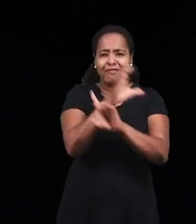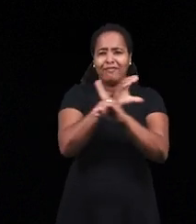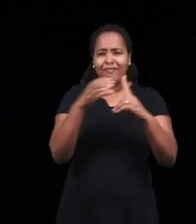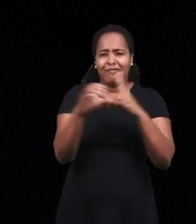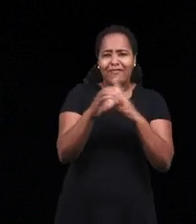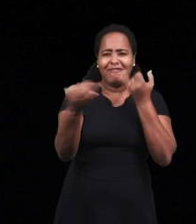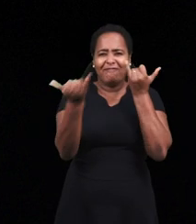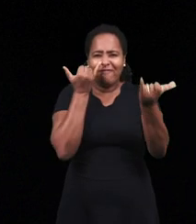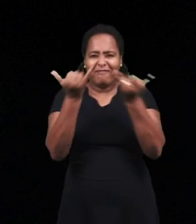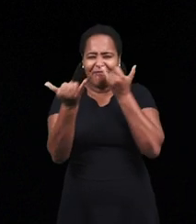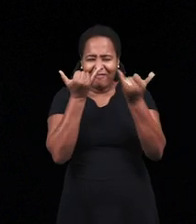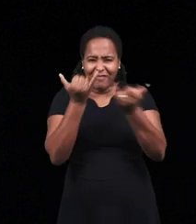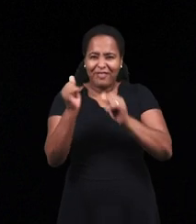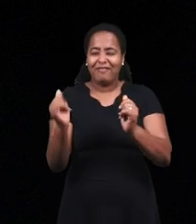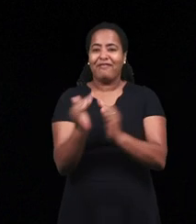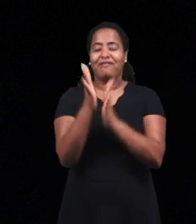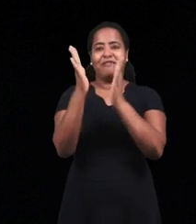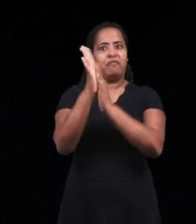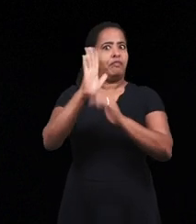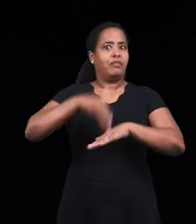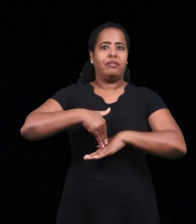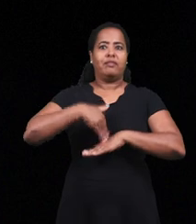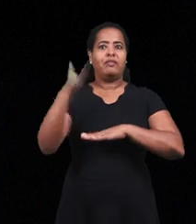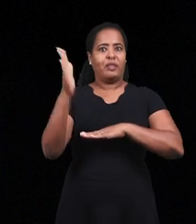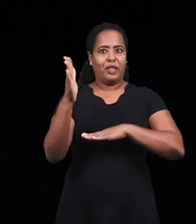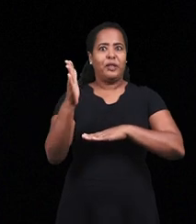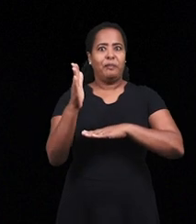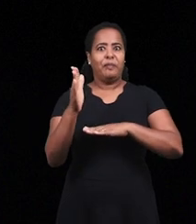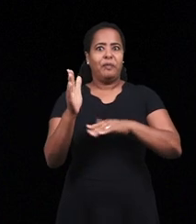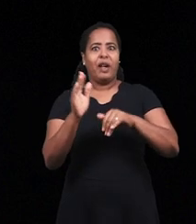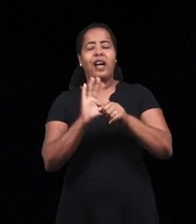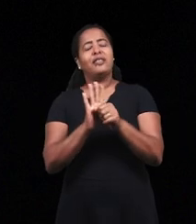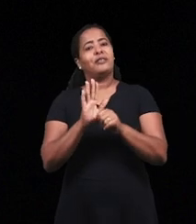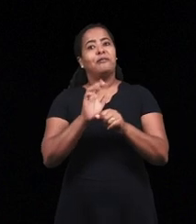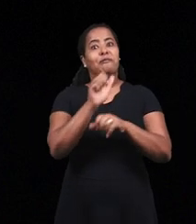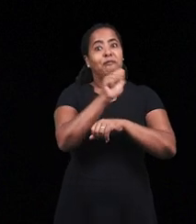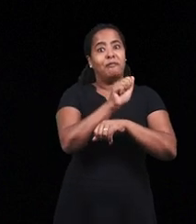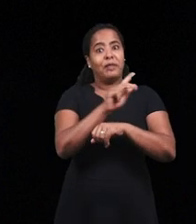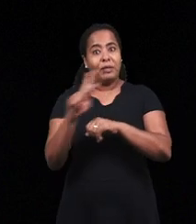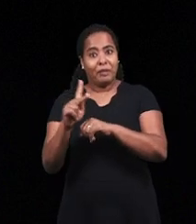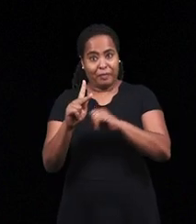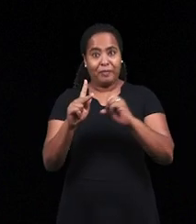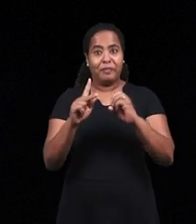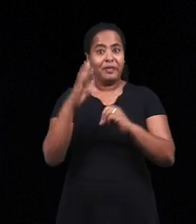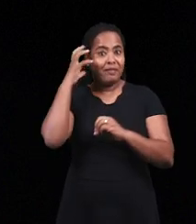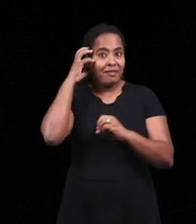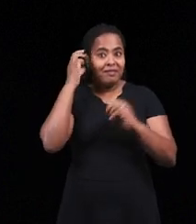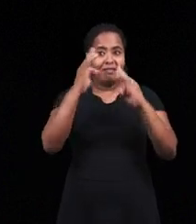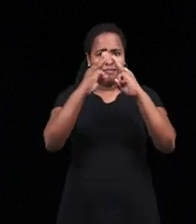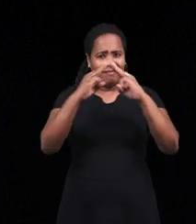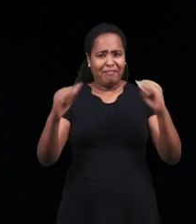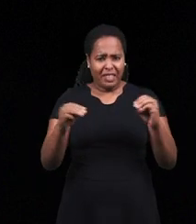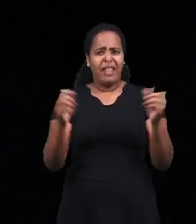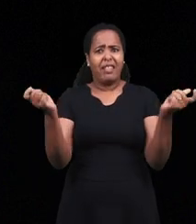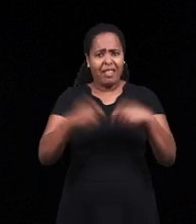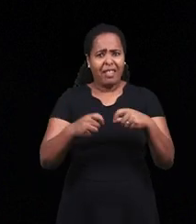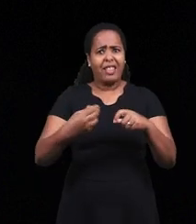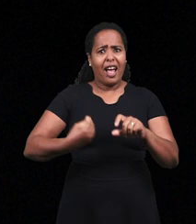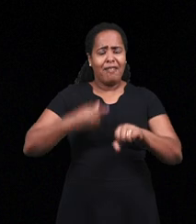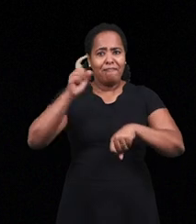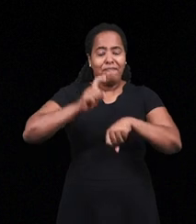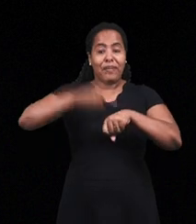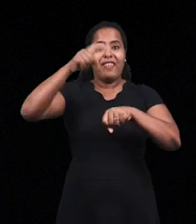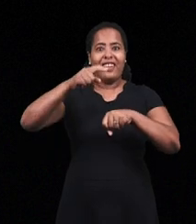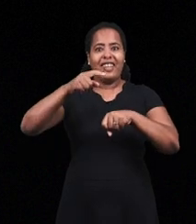informations, des vidéos, des nouvelles, des louanges et beaucoup plus. Dans l'applicatif de la Radio Manaïm, vous pouvez regarder